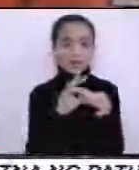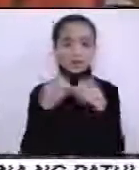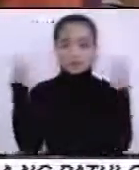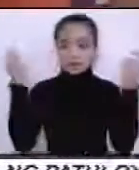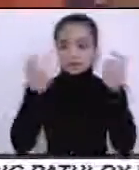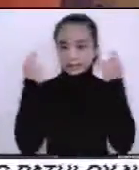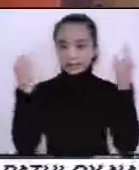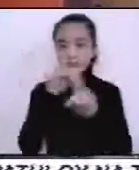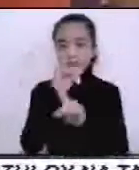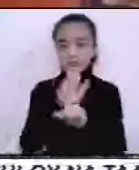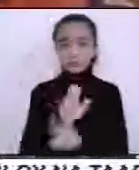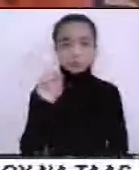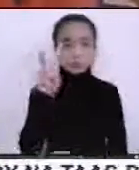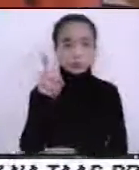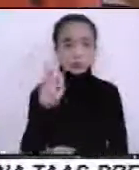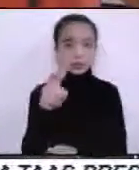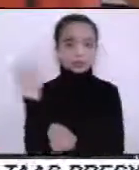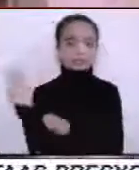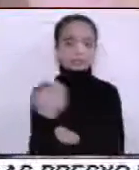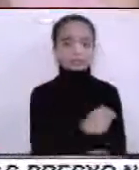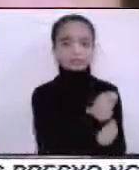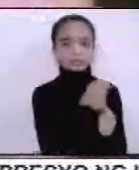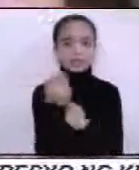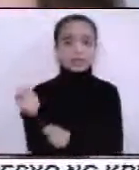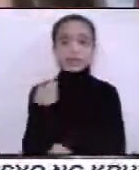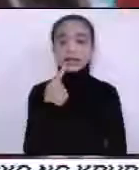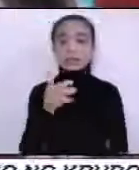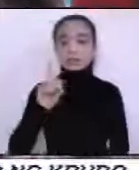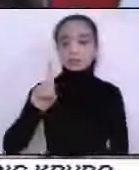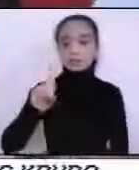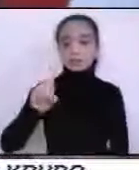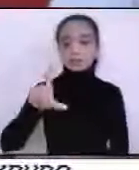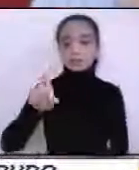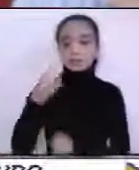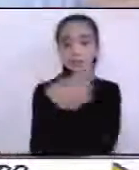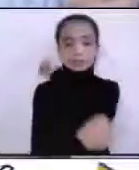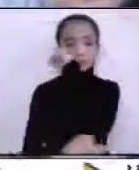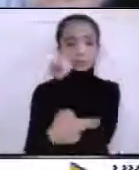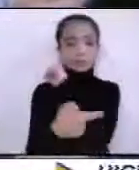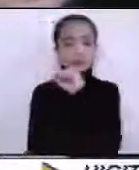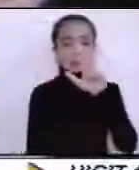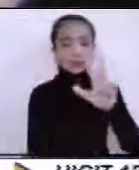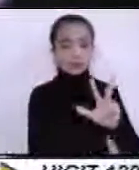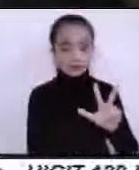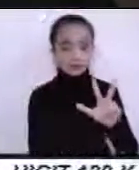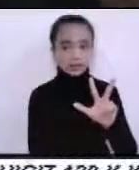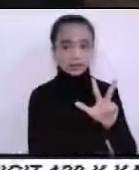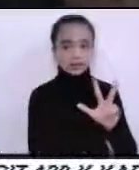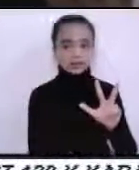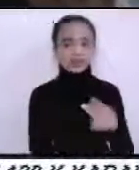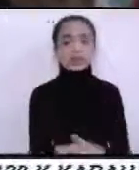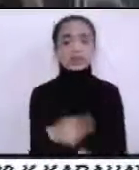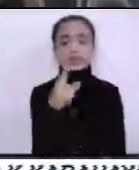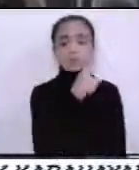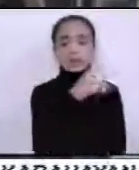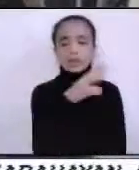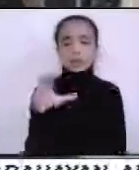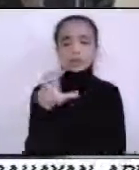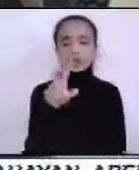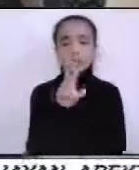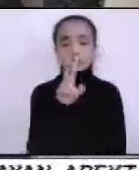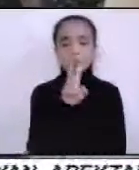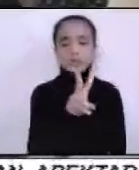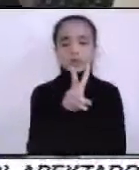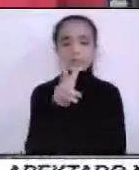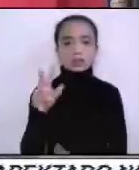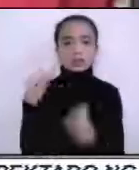12. Ayon kay Dole Region 3 Assistant Director Alejandro Inza Cruz, mahigit 122,000 trabaho